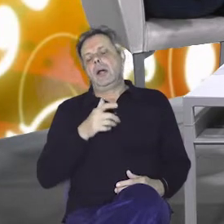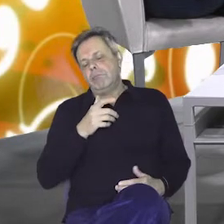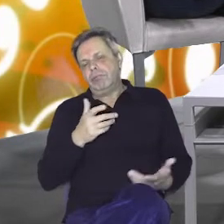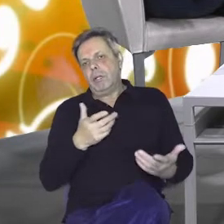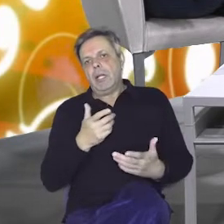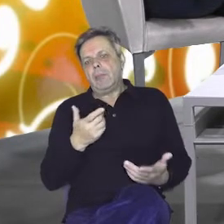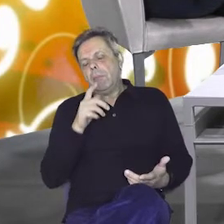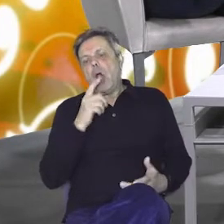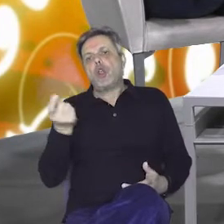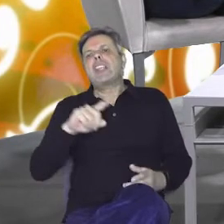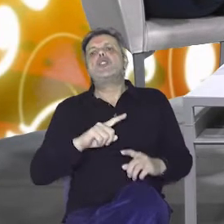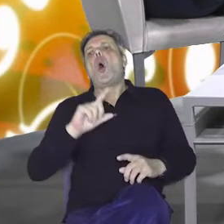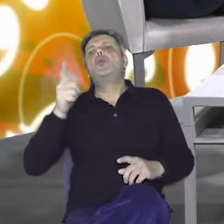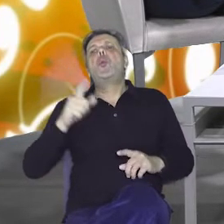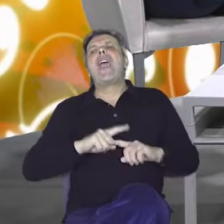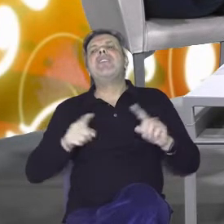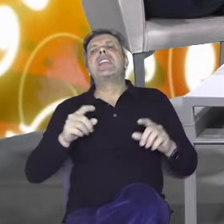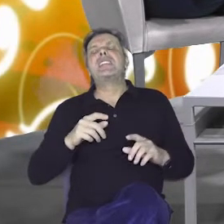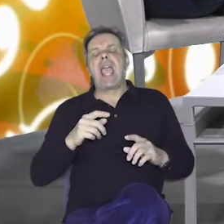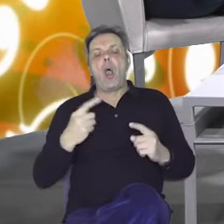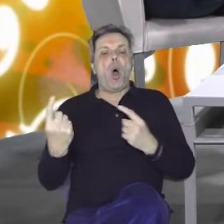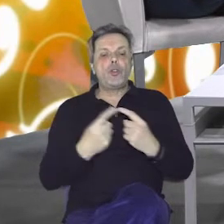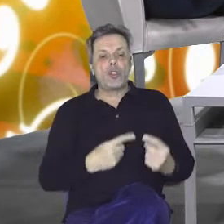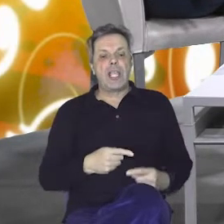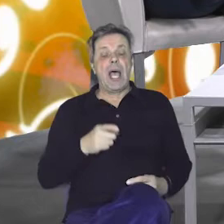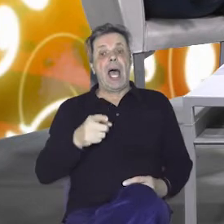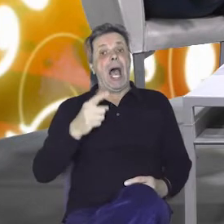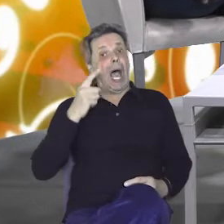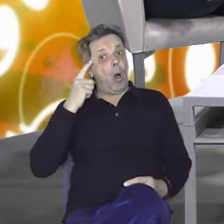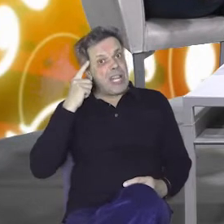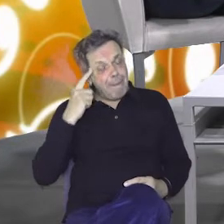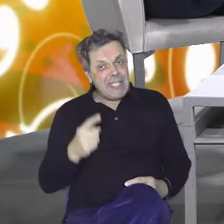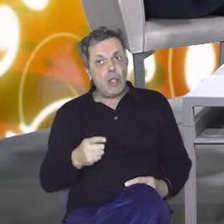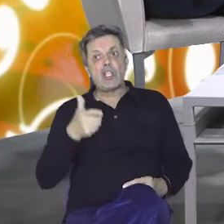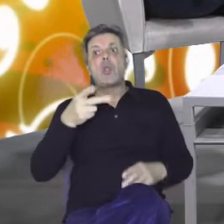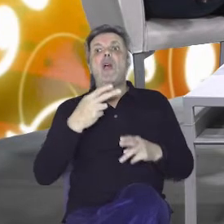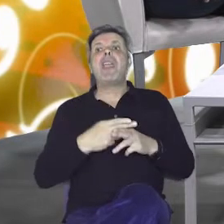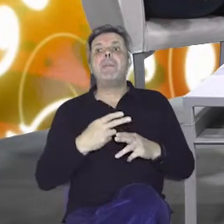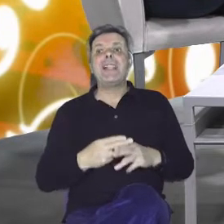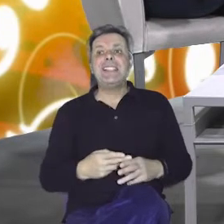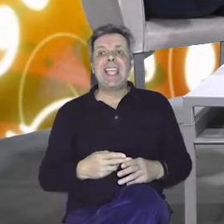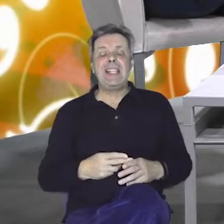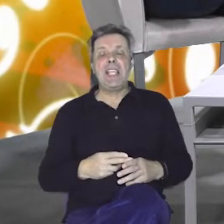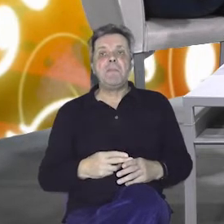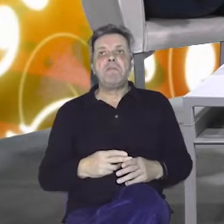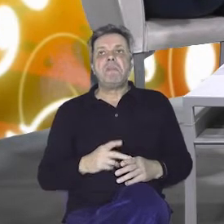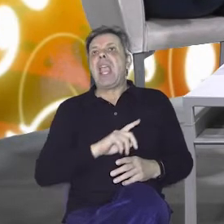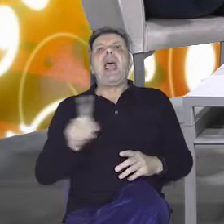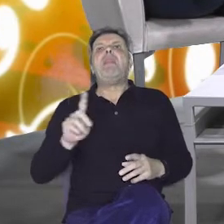vrsta odnosa. A ovaj mladi psihijatr je mislio da su njegovi pacijenti maltene aseksualna bića ili da